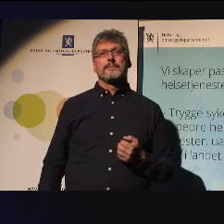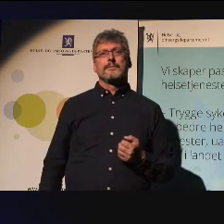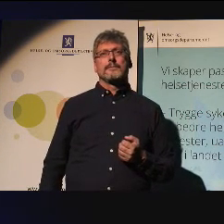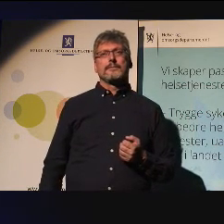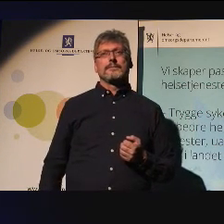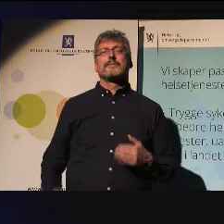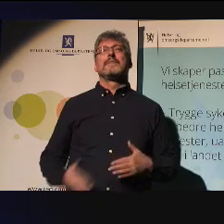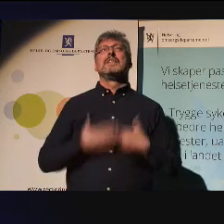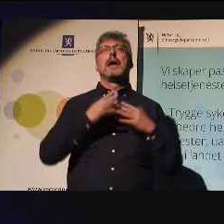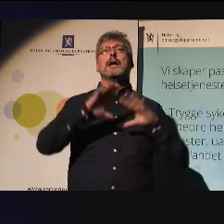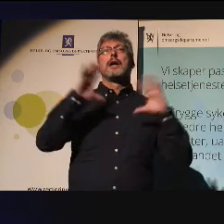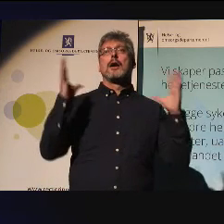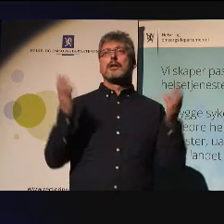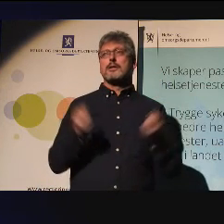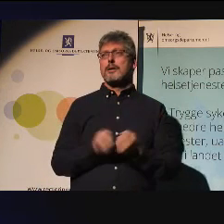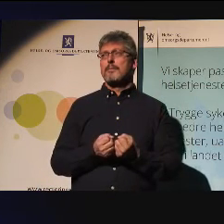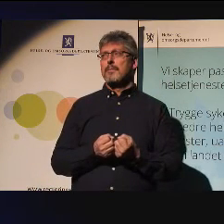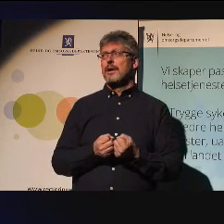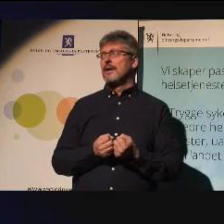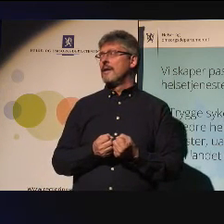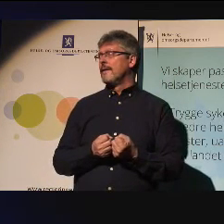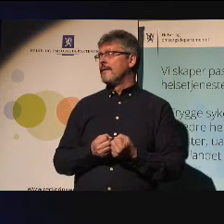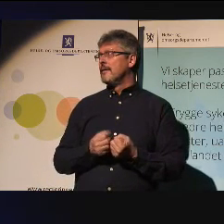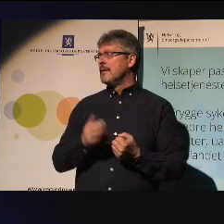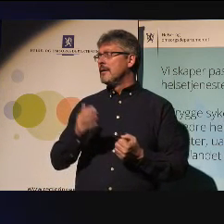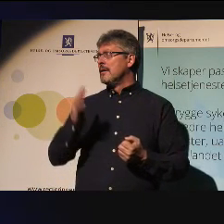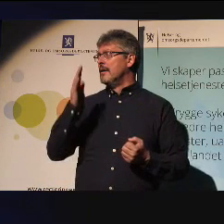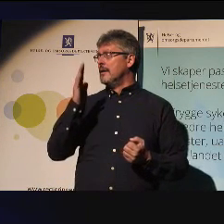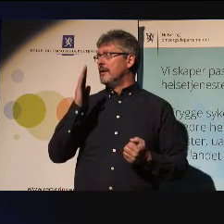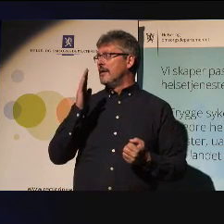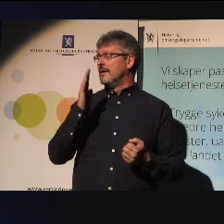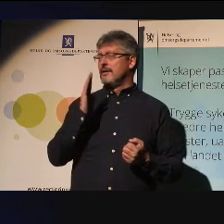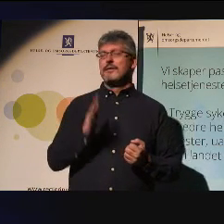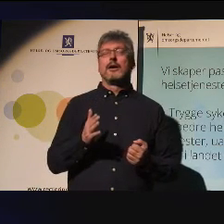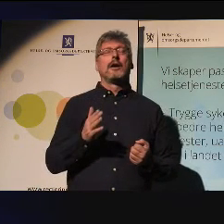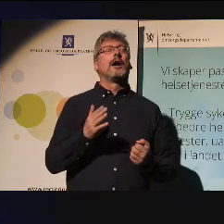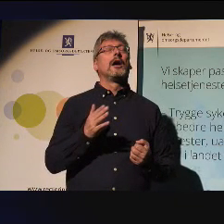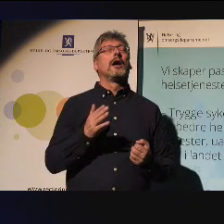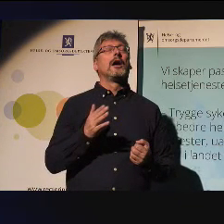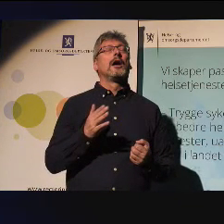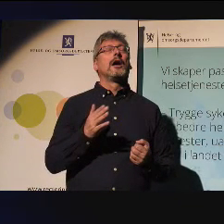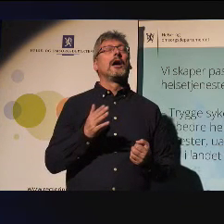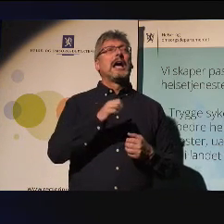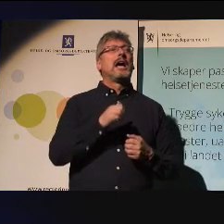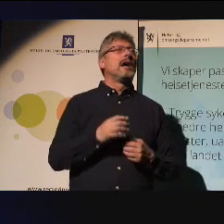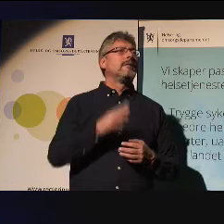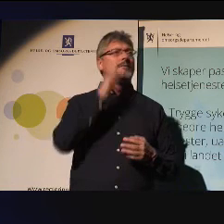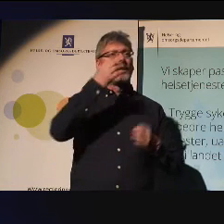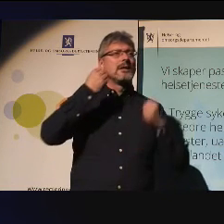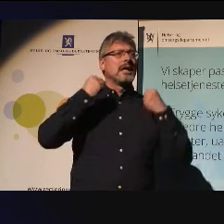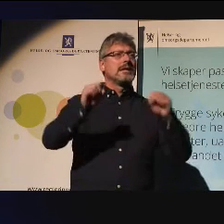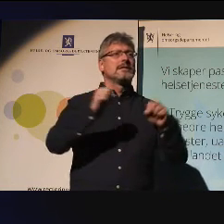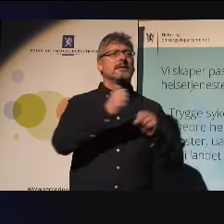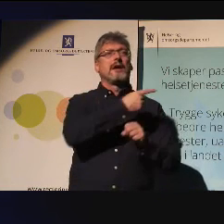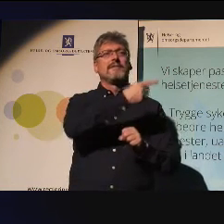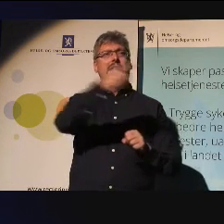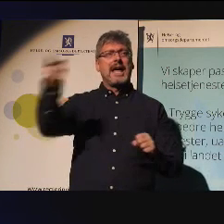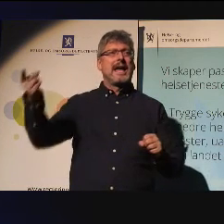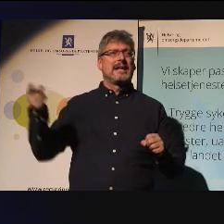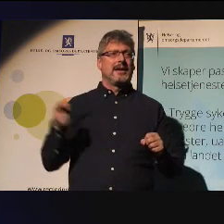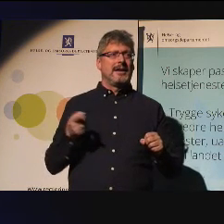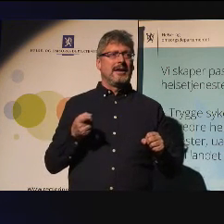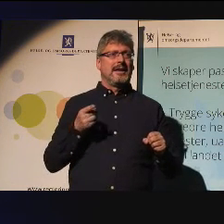Kjære alle sammen, takket være en imponerende innsats fra dere i helsetjenesten, ser